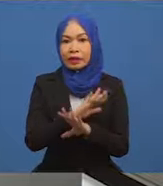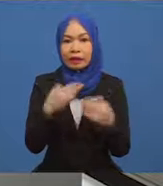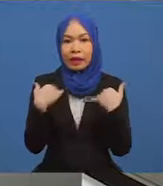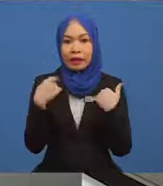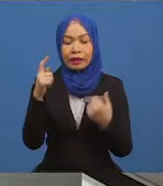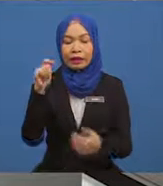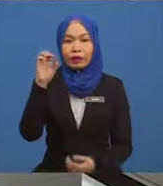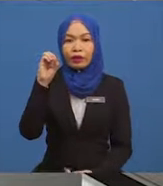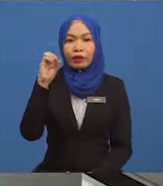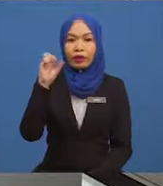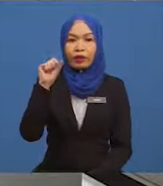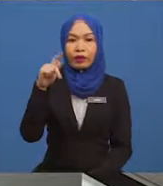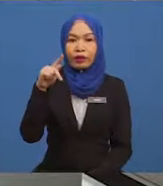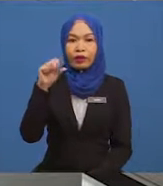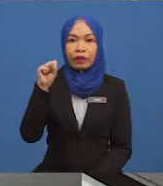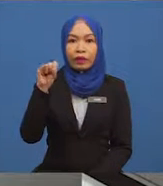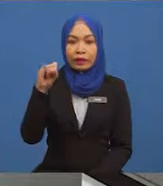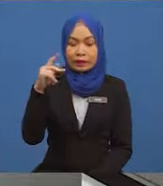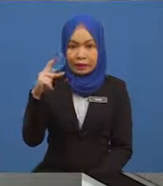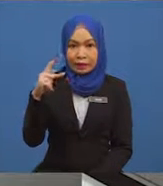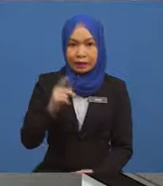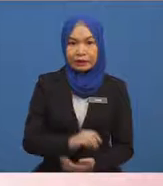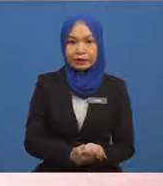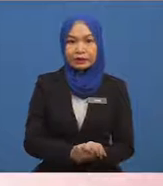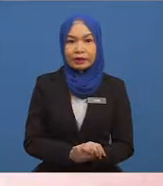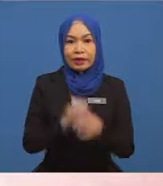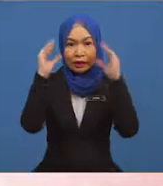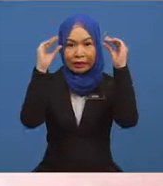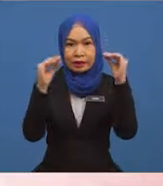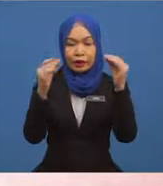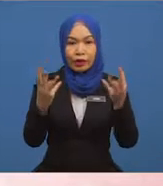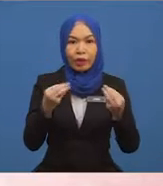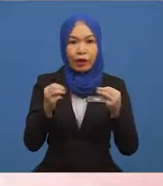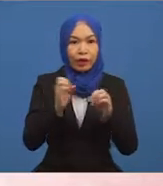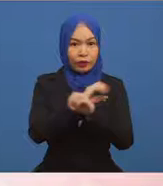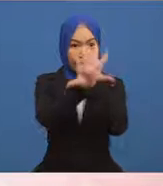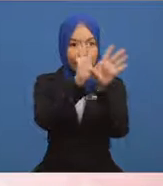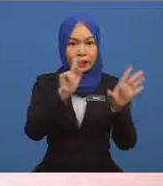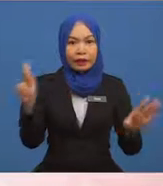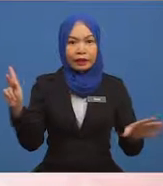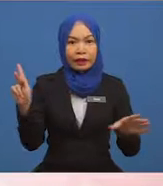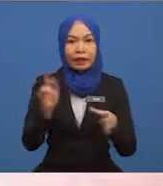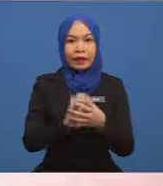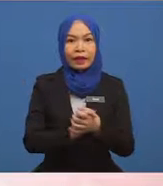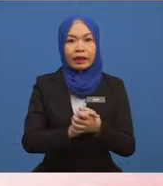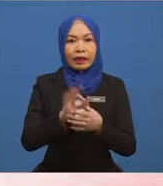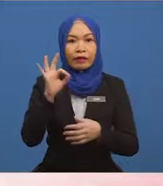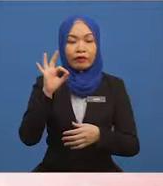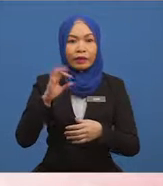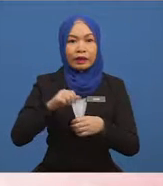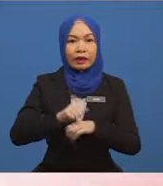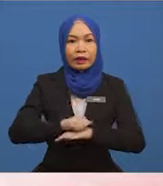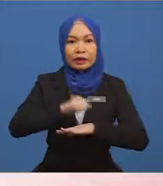Seterusnya, cikgu ingin menerangkan tentang fermentasi asid laktik.